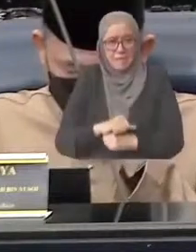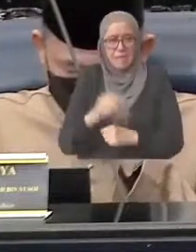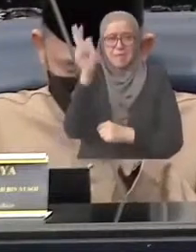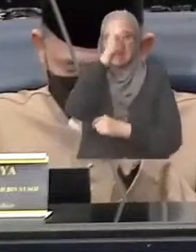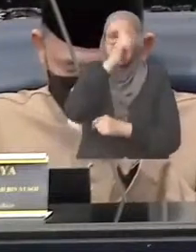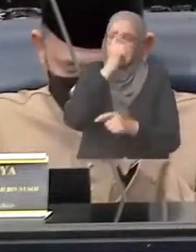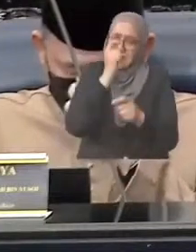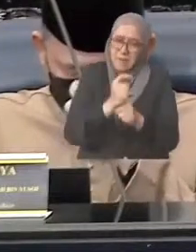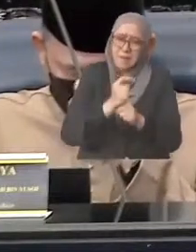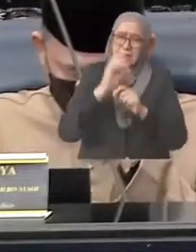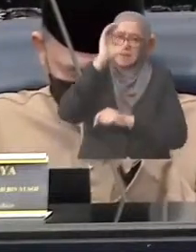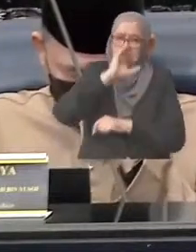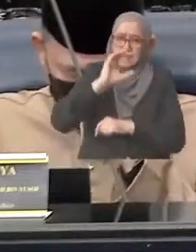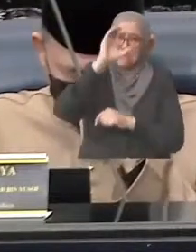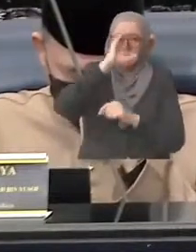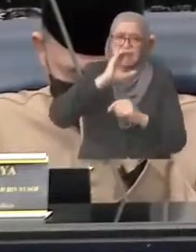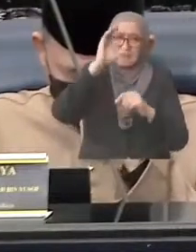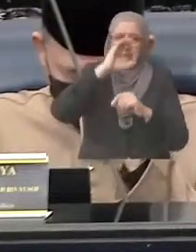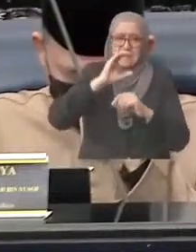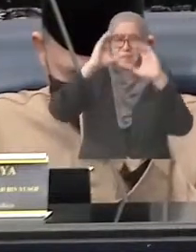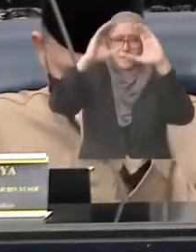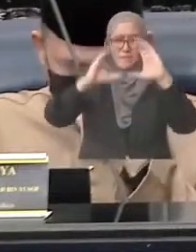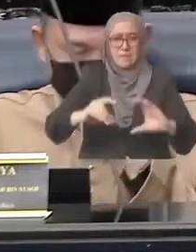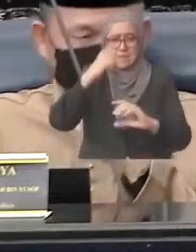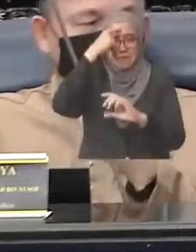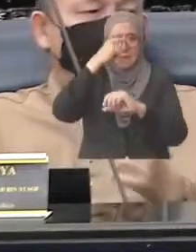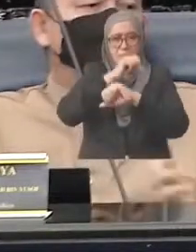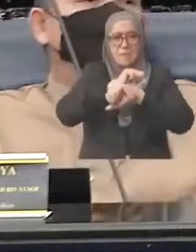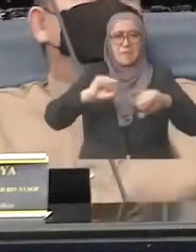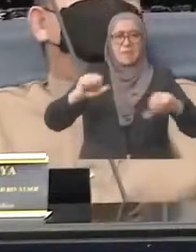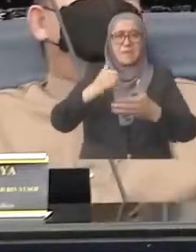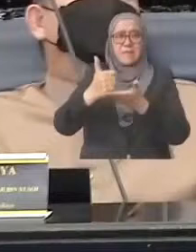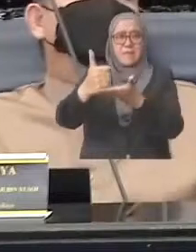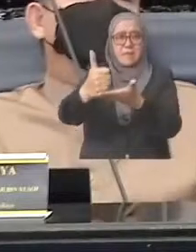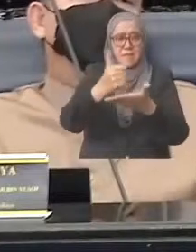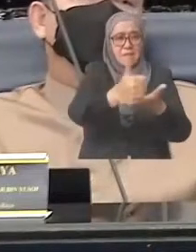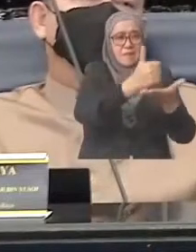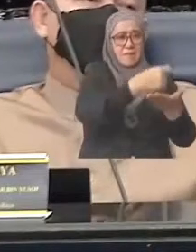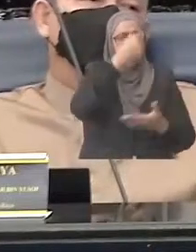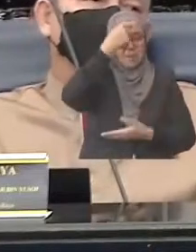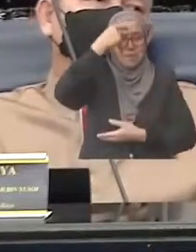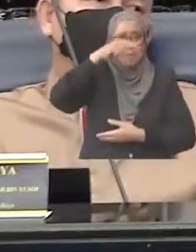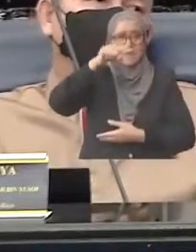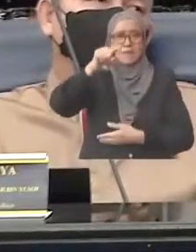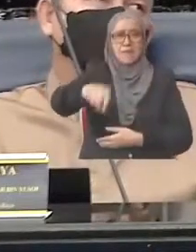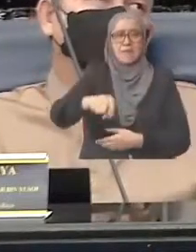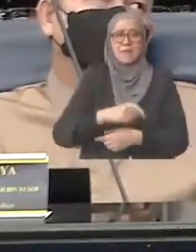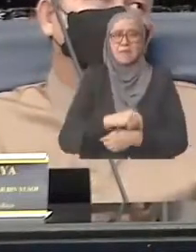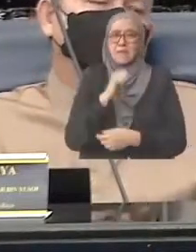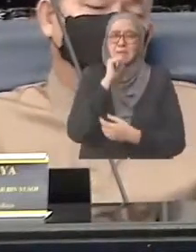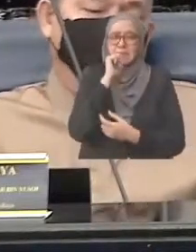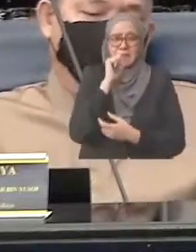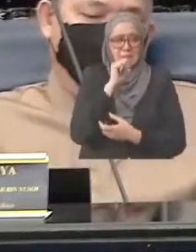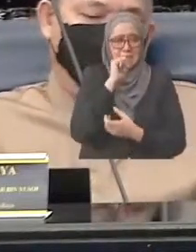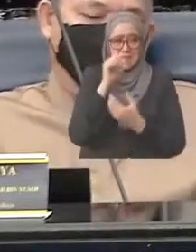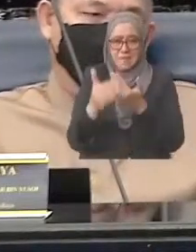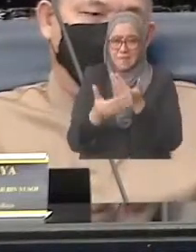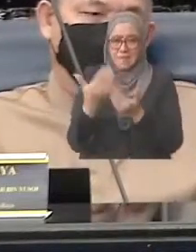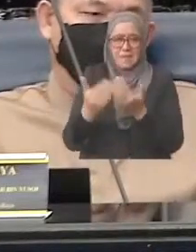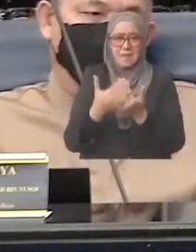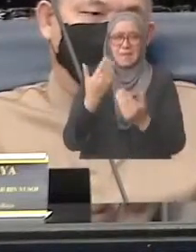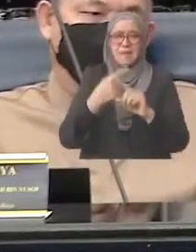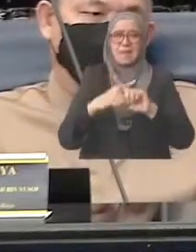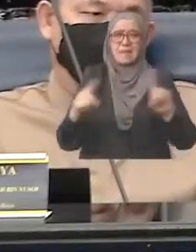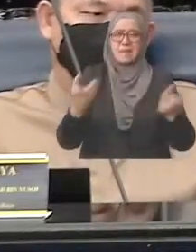tetap mencari jalan menyediakan bantuan kepada yang memerlukan bukanlah karya mudah tetapi Alhamdulillah